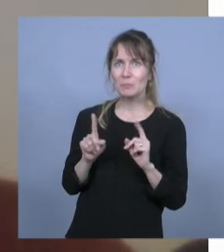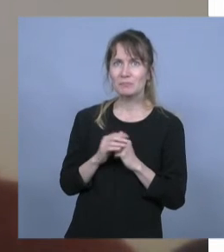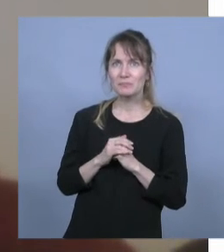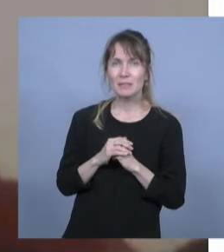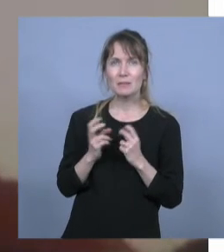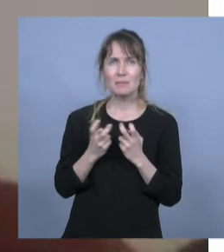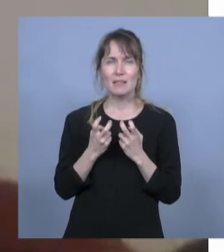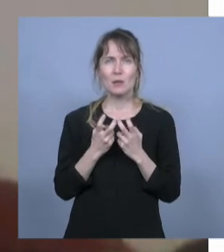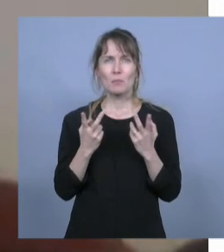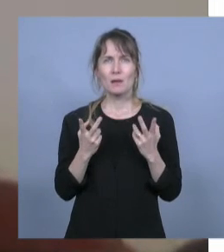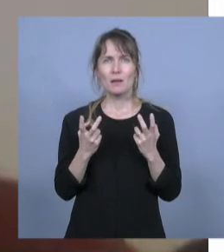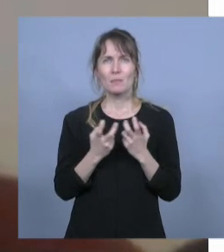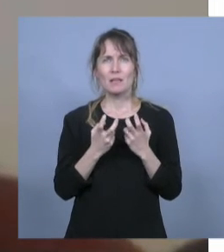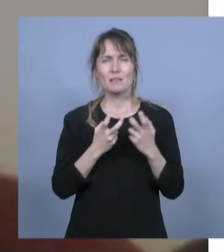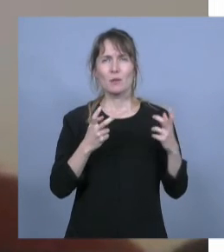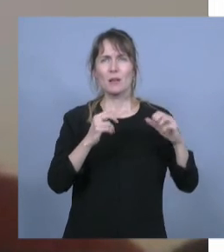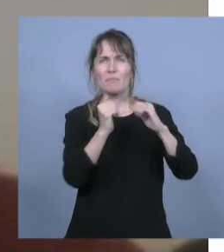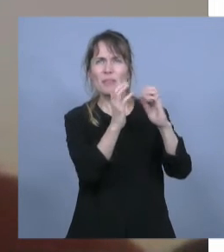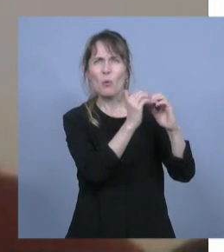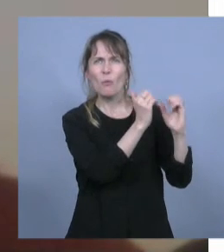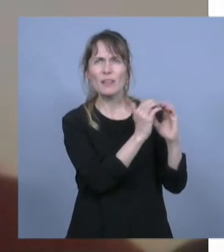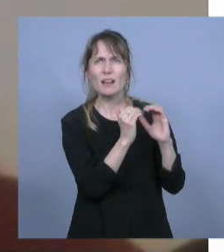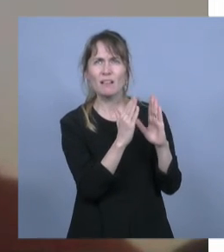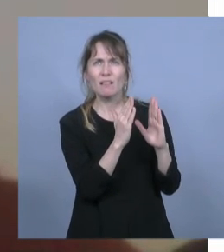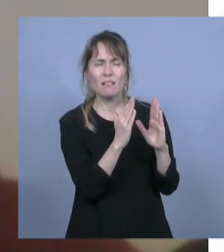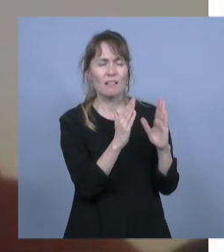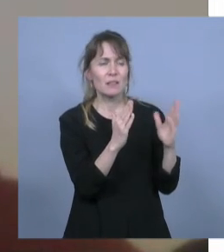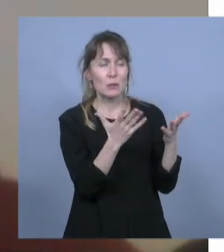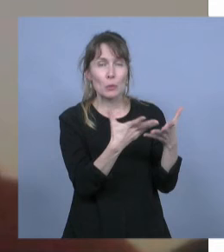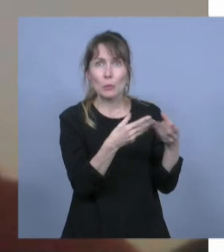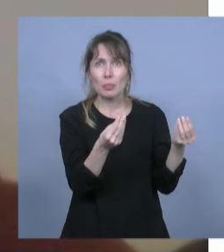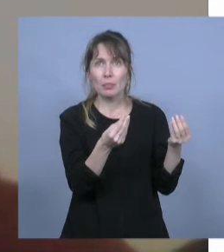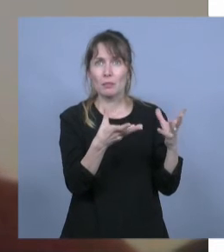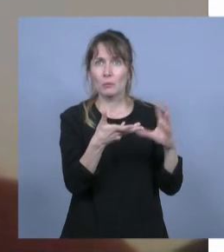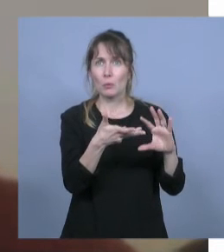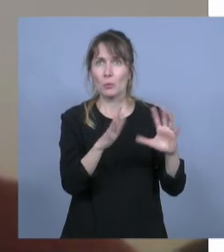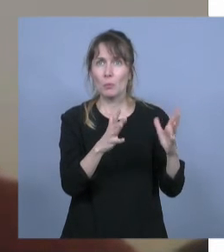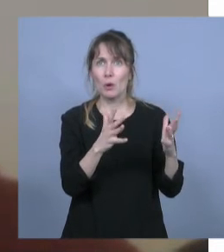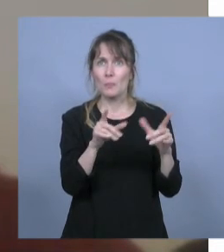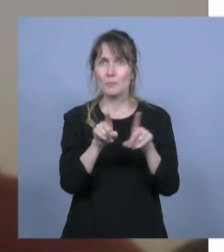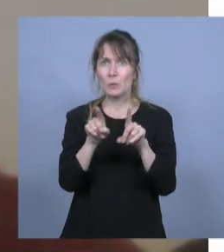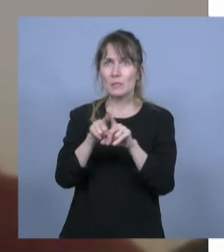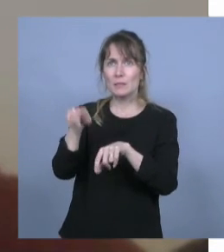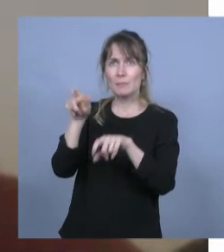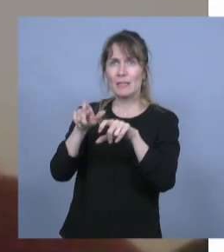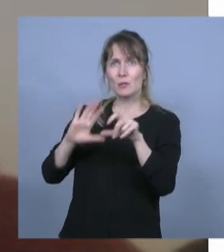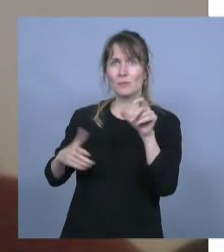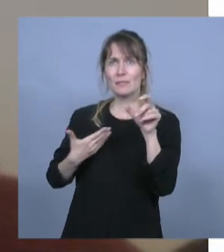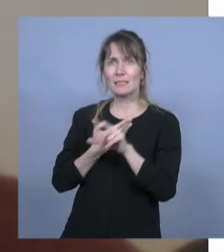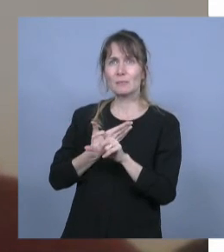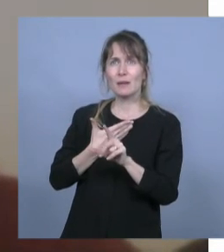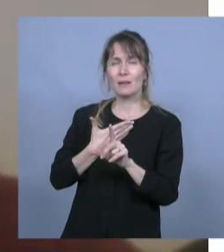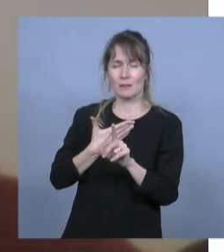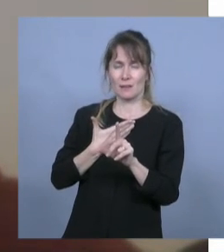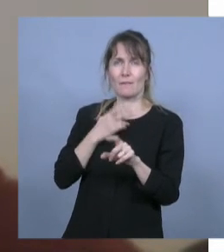la résorption des bidonvilles et l'hébergement des femmes victimes de violences conjugales. Si vous pouviez nous apporter une réponse,